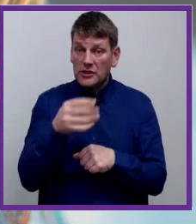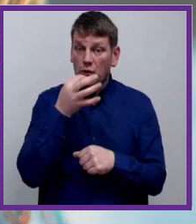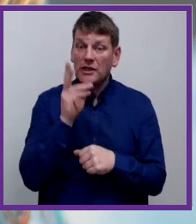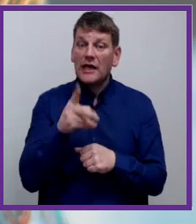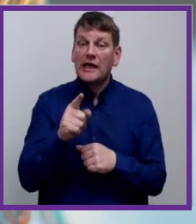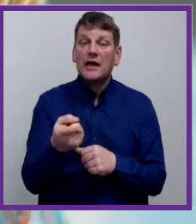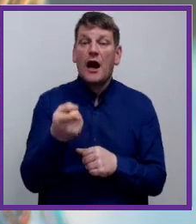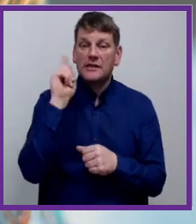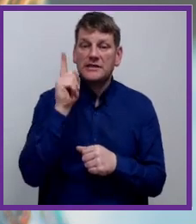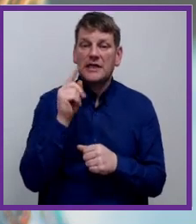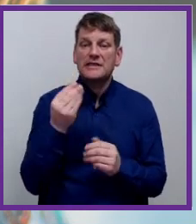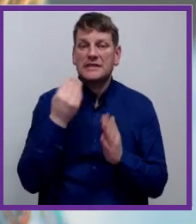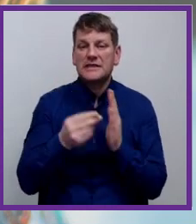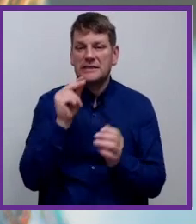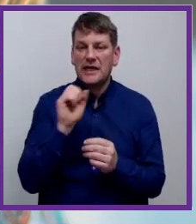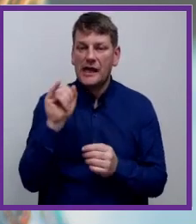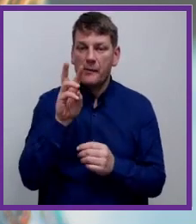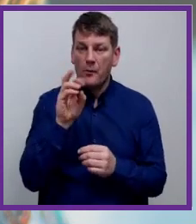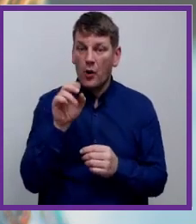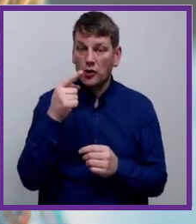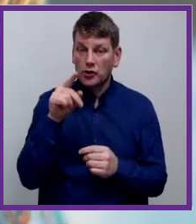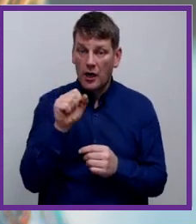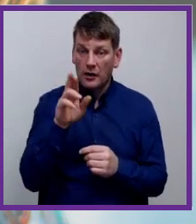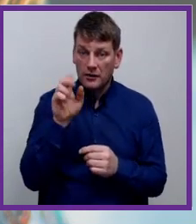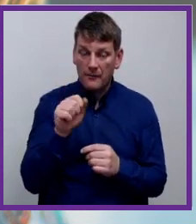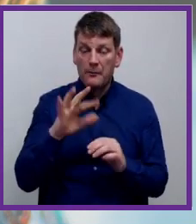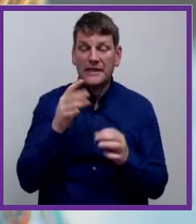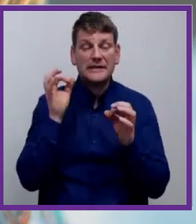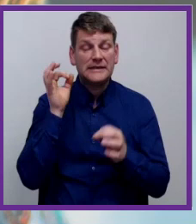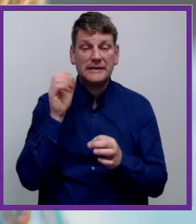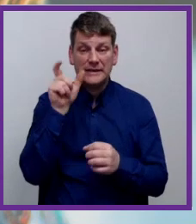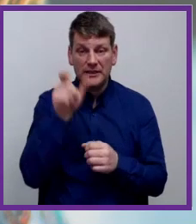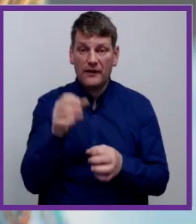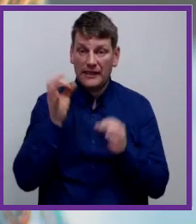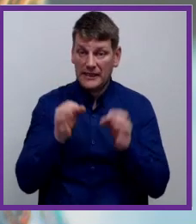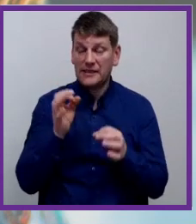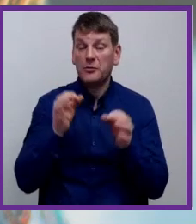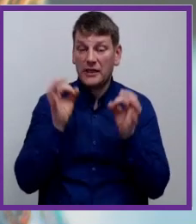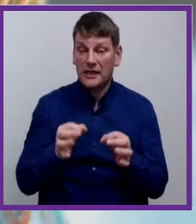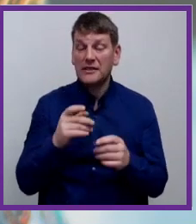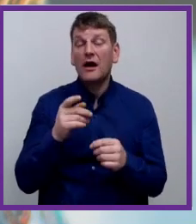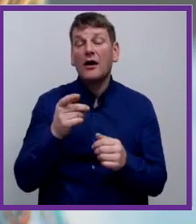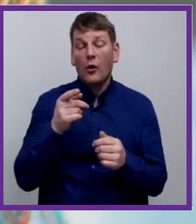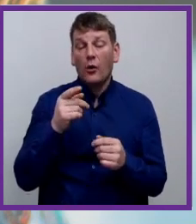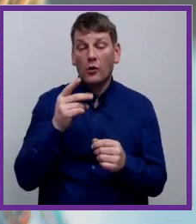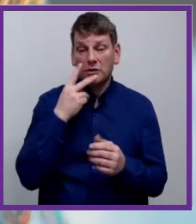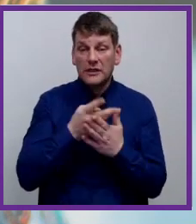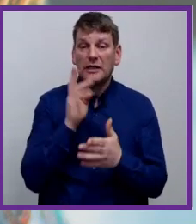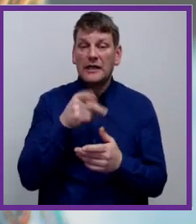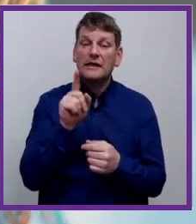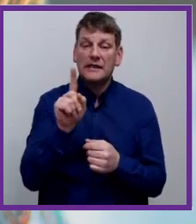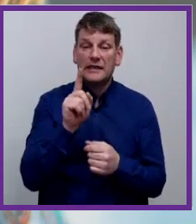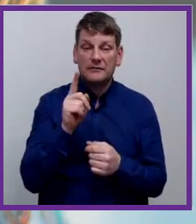aizliegta zaimošana. Taču cilvēktiesību tiesa uzskatīja, ka likumā bija pietiekamas garantijas, lai